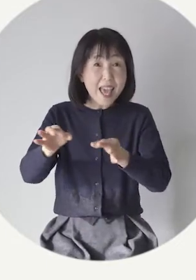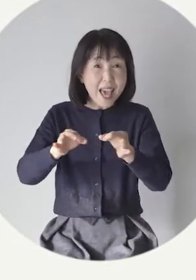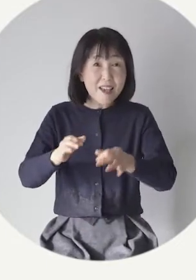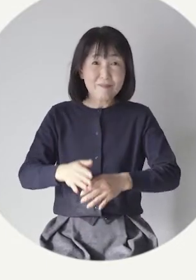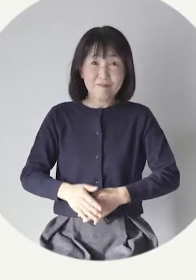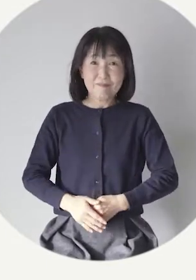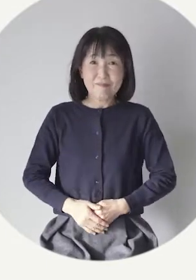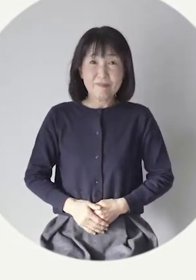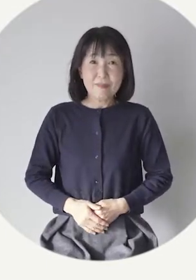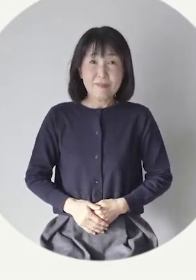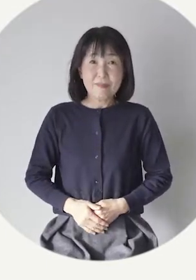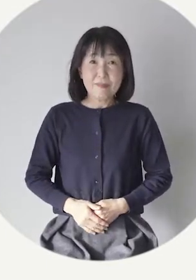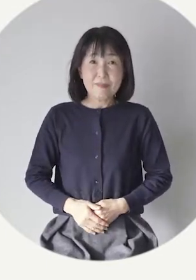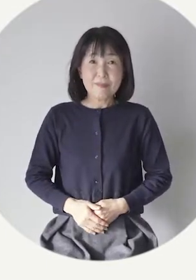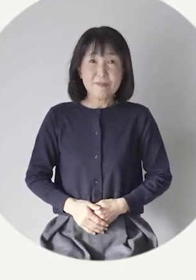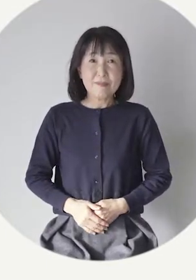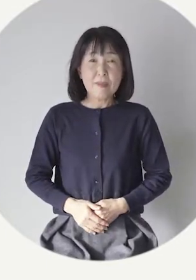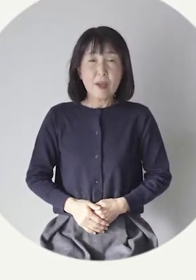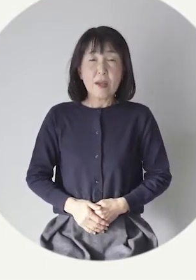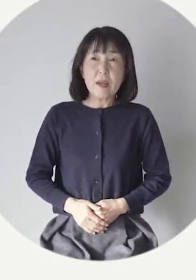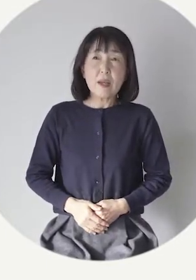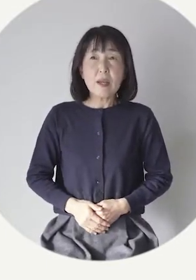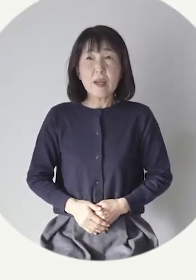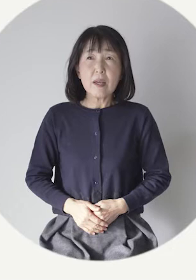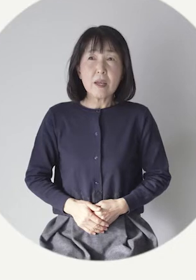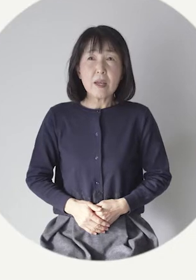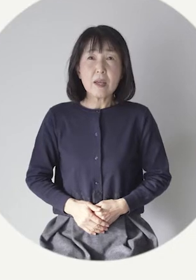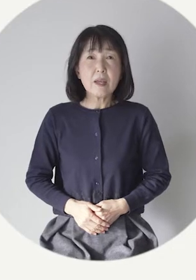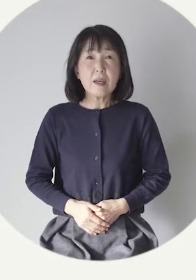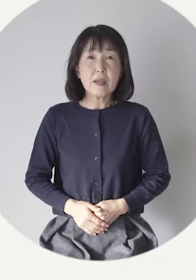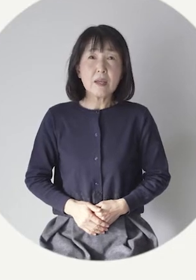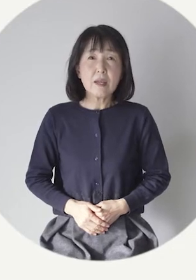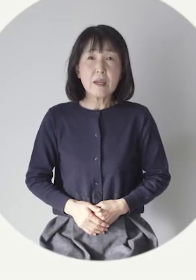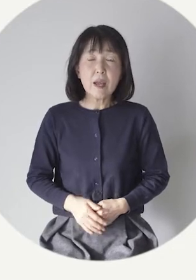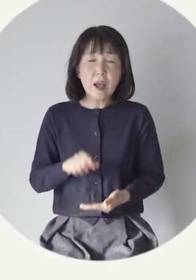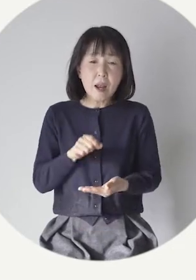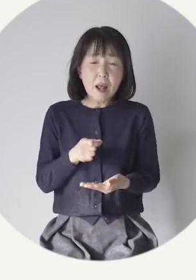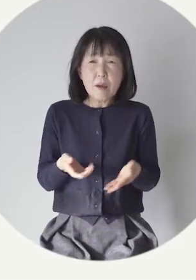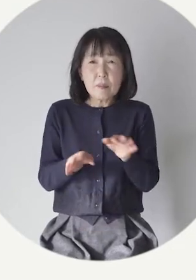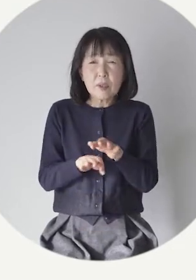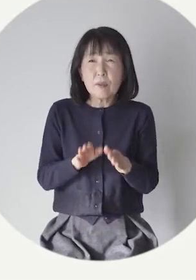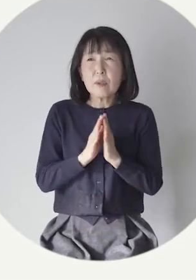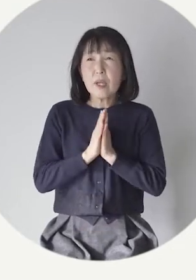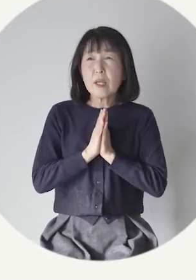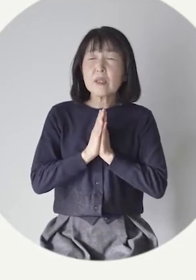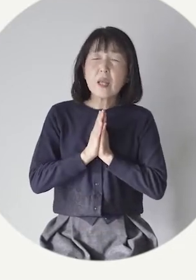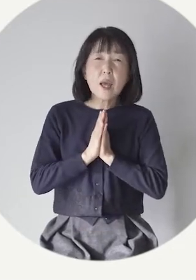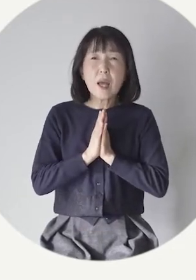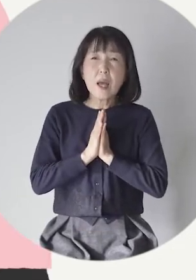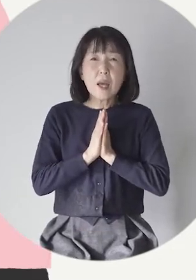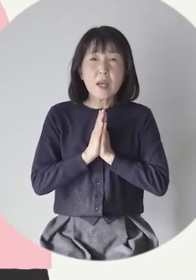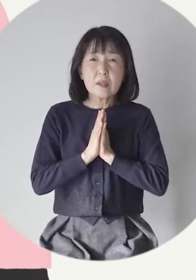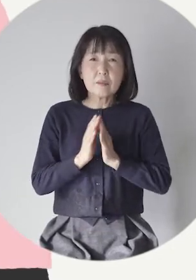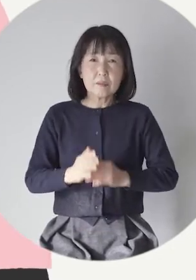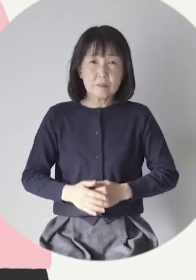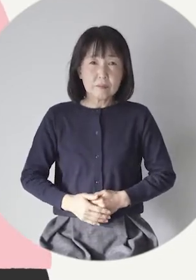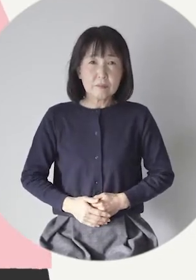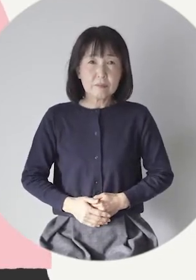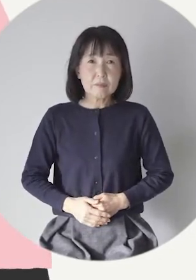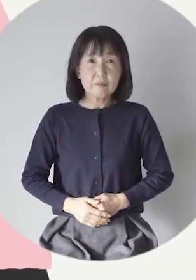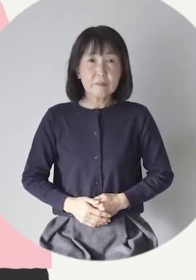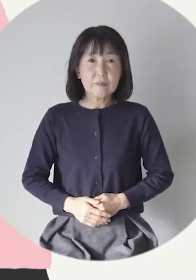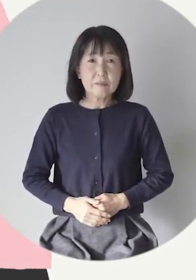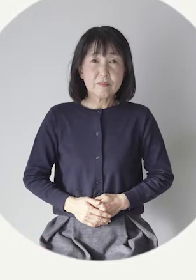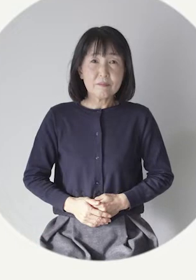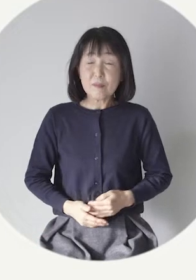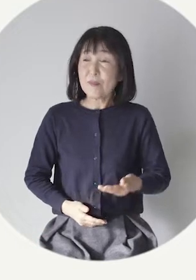屋。 店員にお土産をラッピングしてほしいとジェスチャーで伝えようとするが、うまく伝わらない女性。その様子に